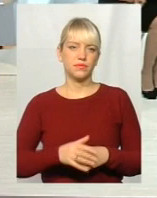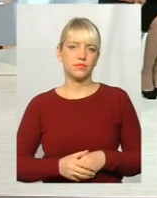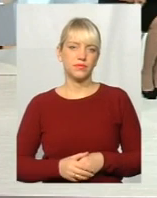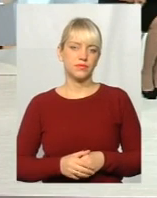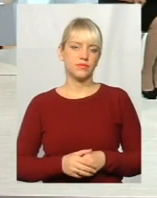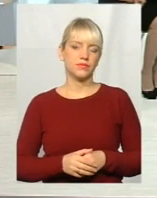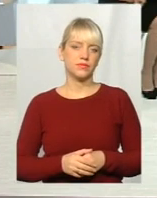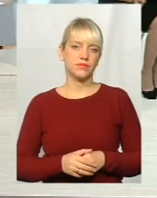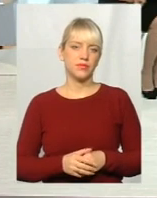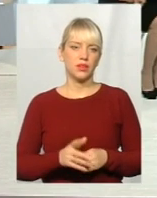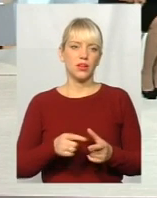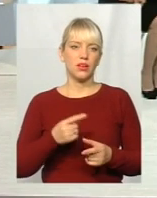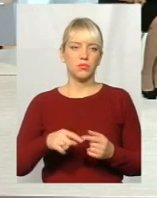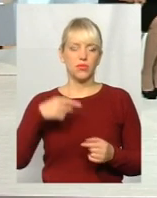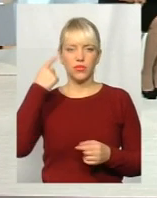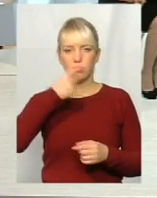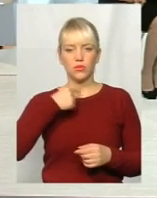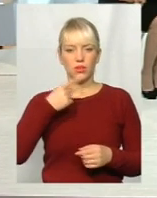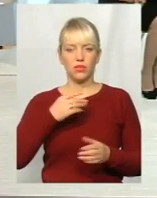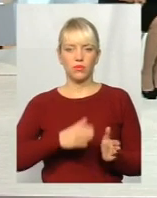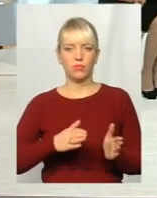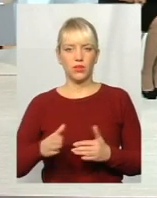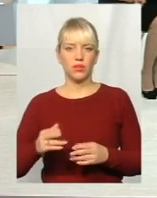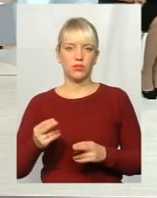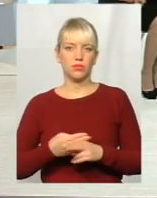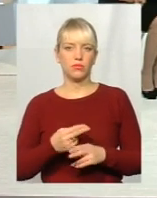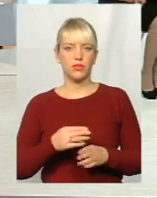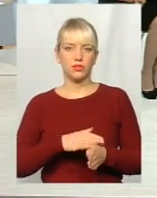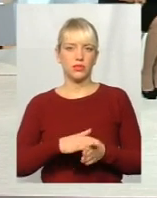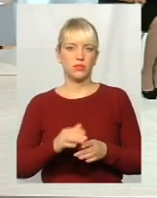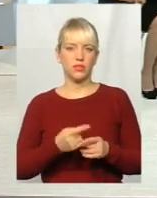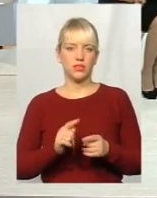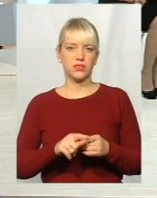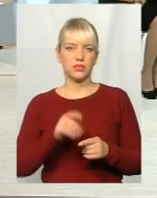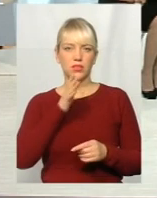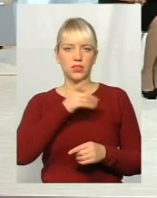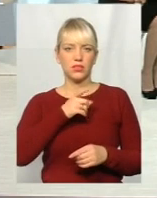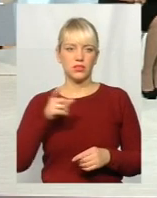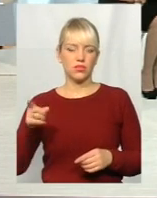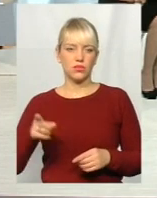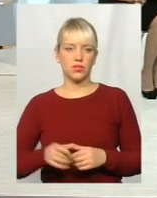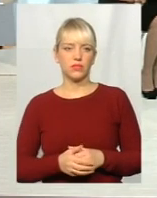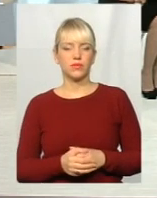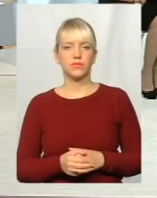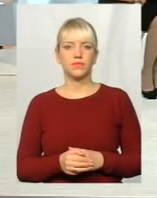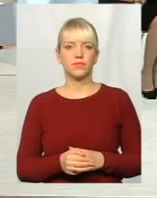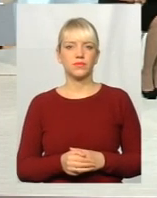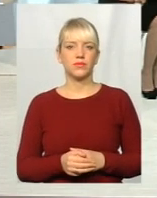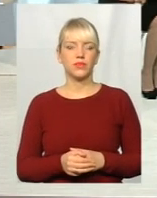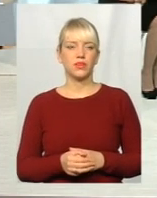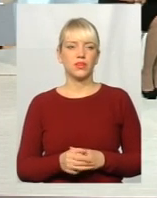в індивідуальному порядку, без дотримання всіх строків, робити терміново